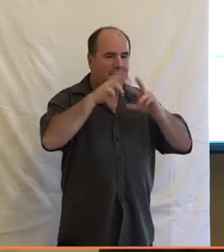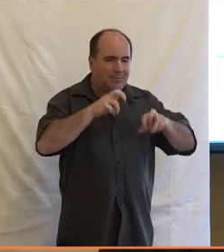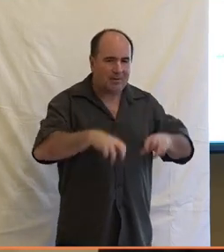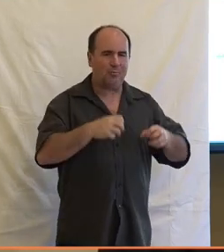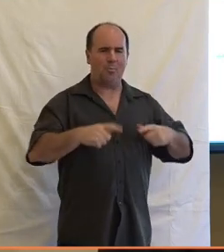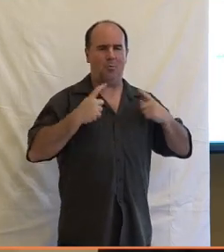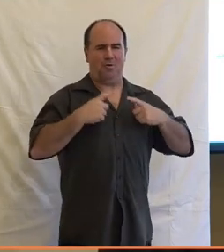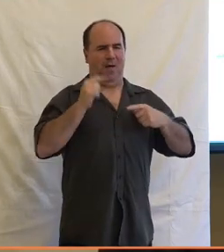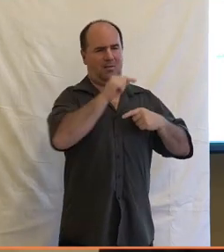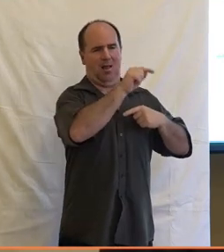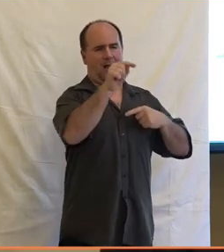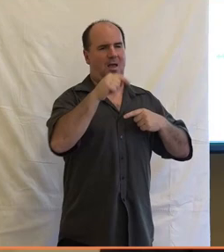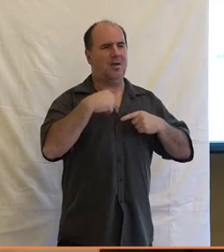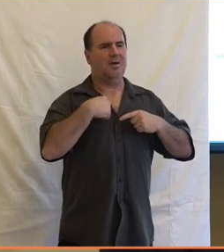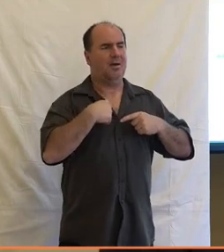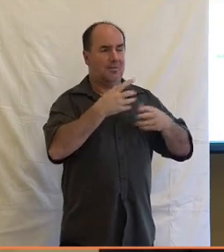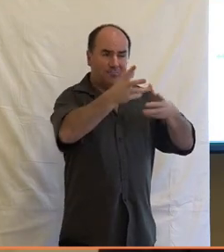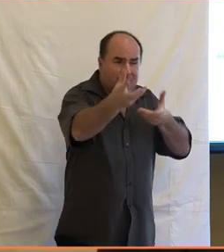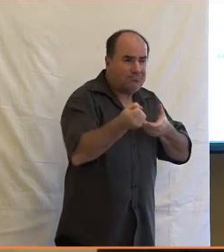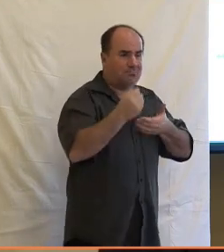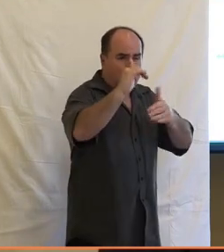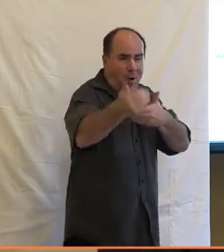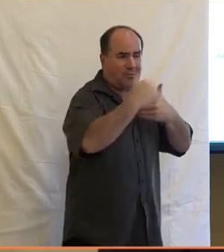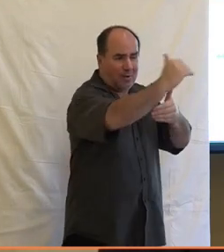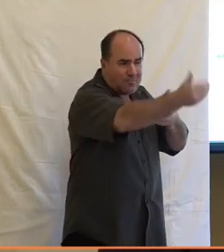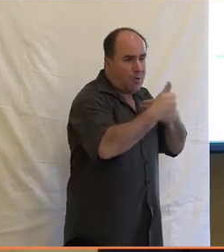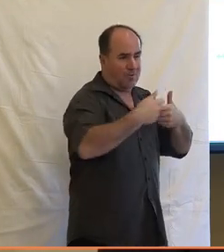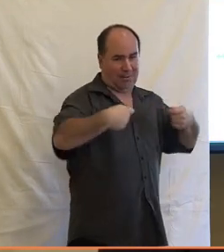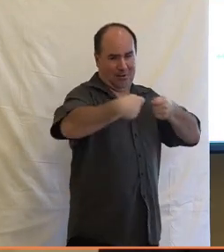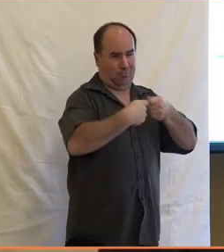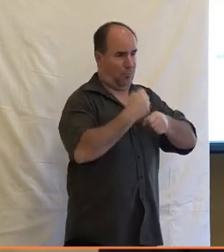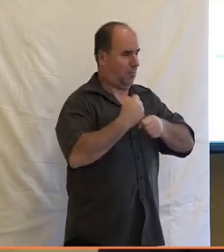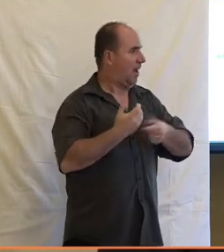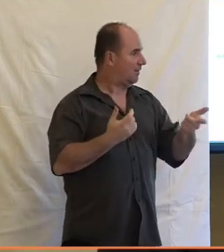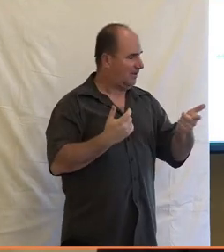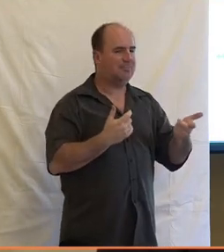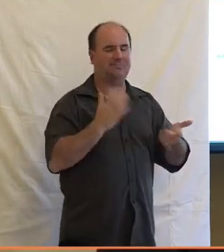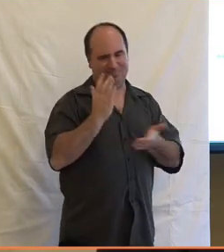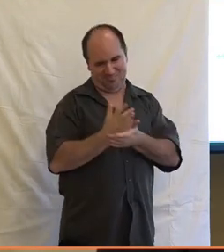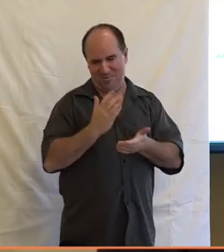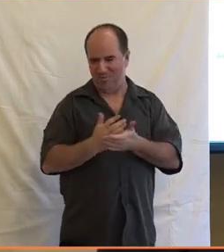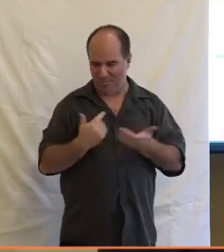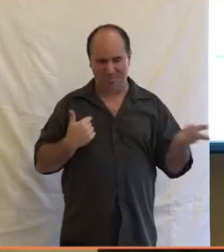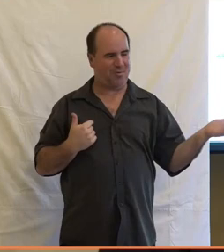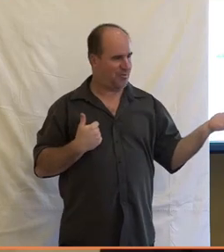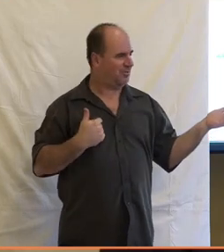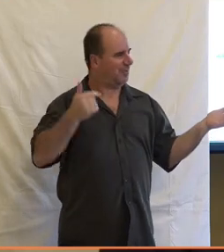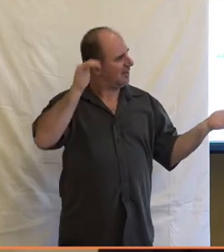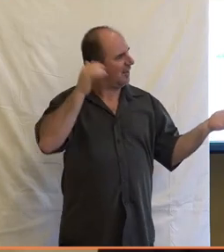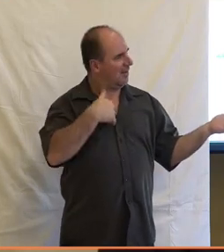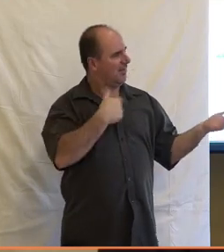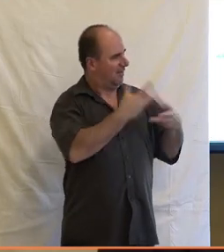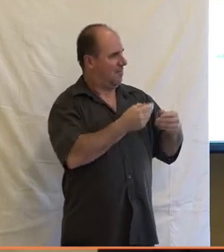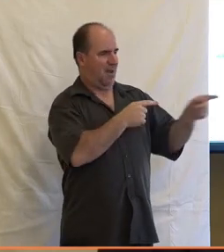toho vtáhnout do hry ty uživatele, což už tady taky zaznělo přede mnou. Vlastně já tady neříkám nic nového, jenom se to tady